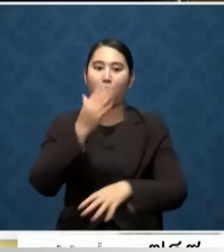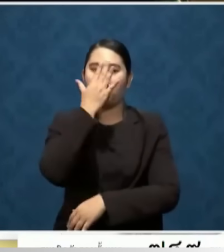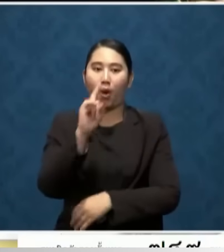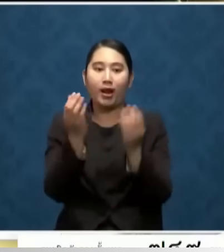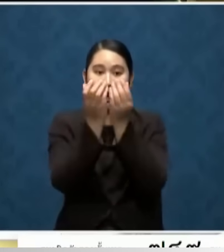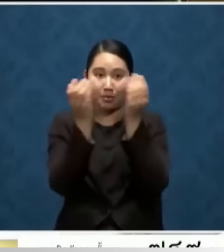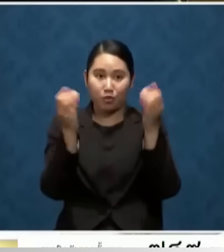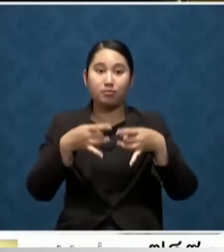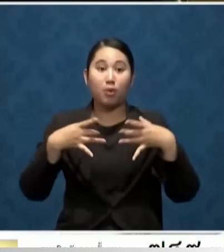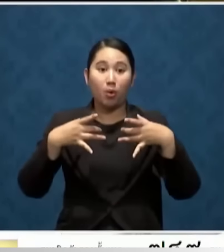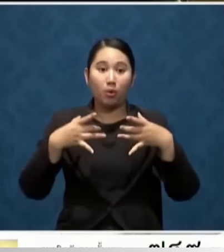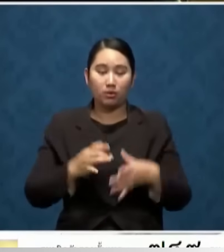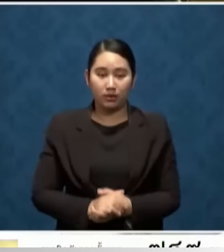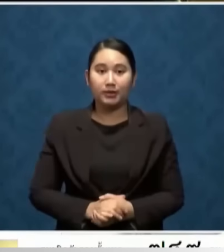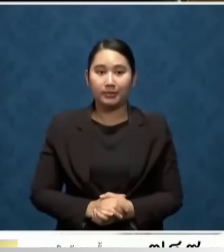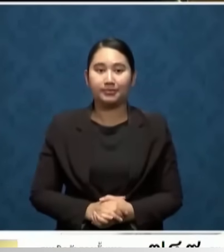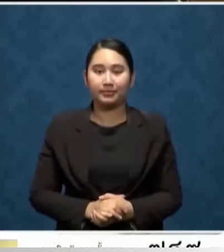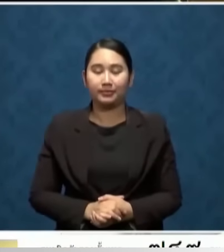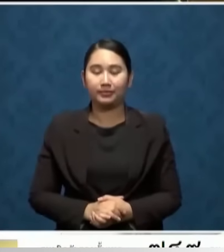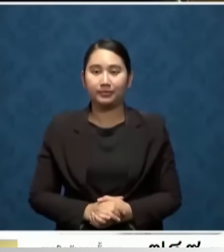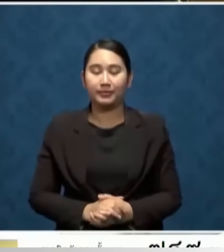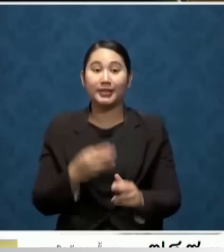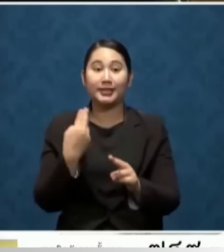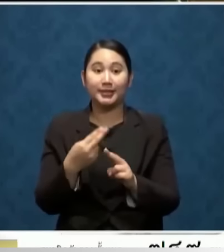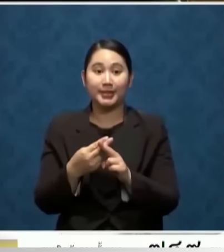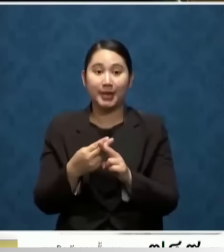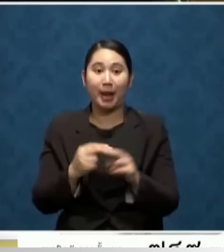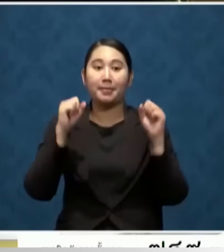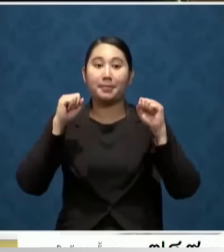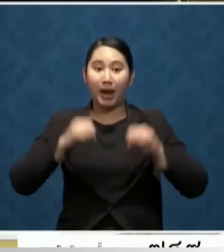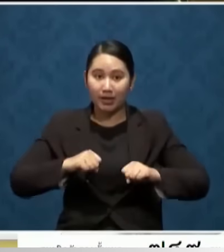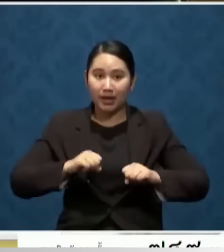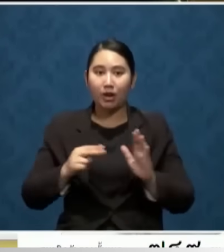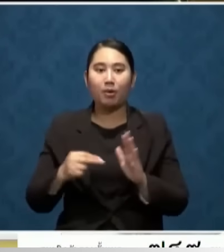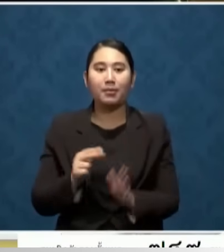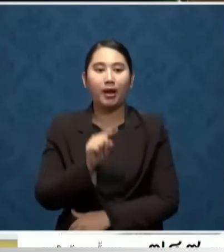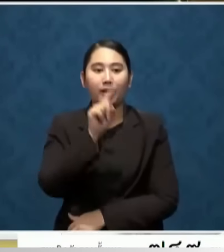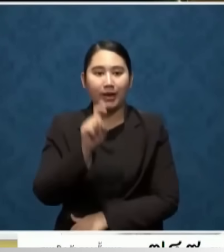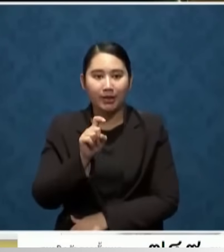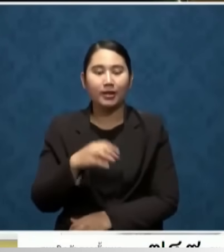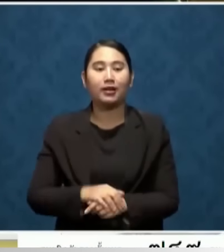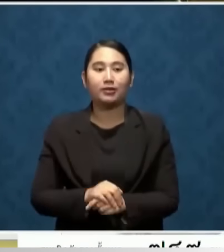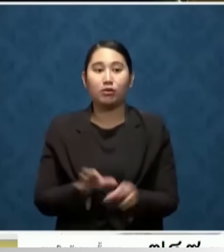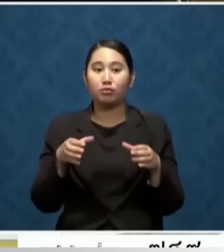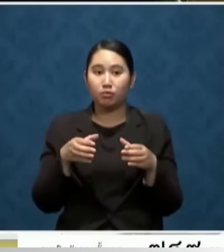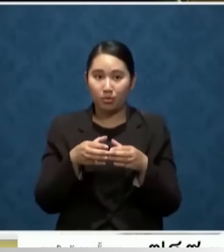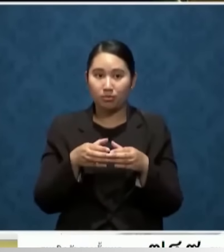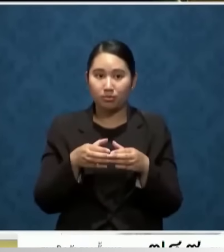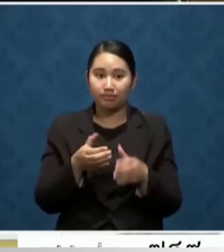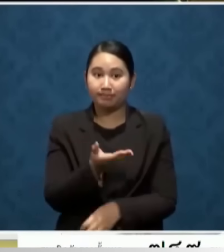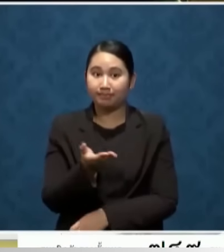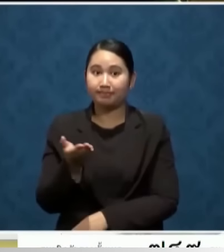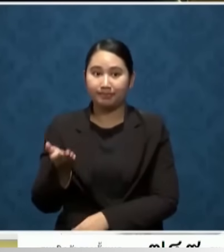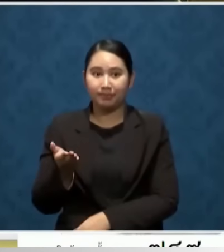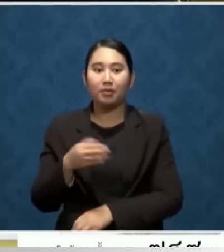ธรรมนูญการเสนอชื่อเพื่อลงมติจึงควรจะต้องอยู่ในดุลพินิจของท่านสมาชิกและท่